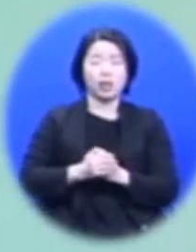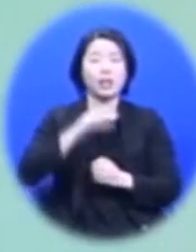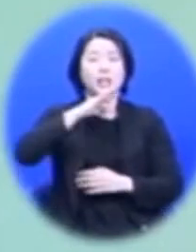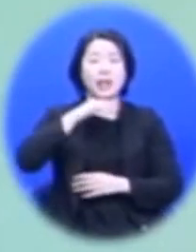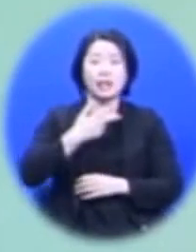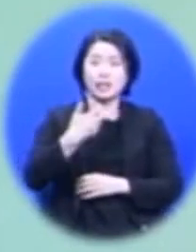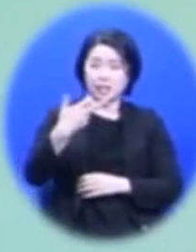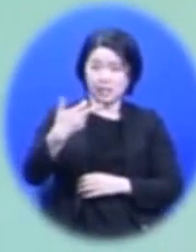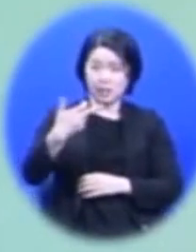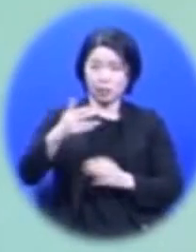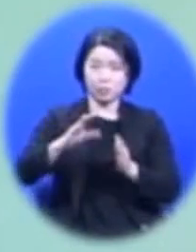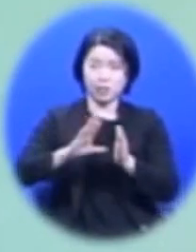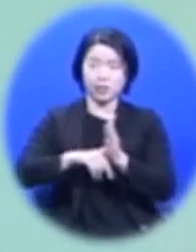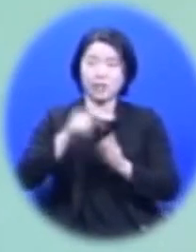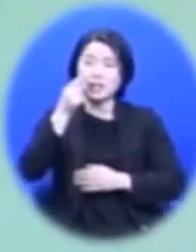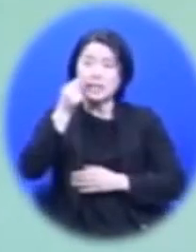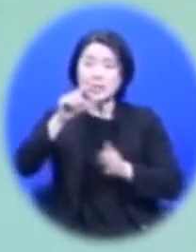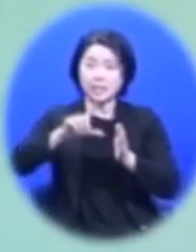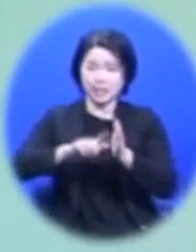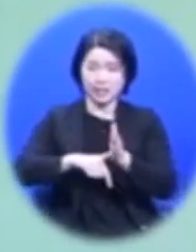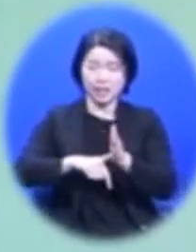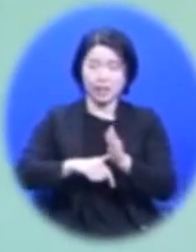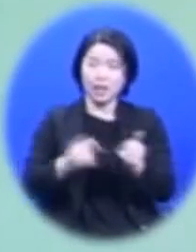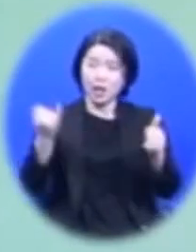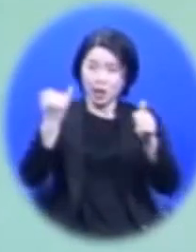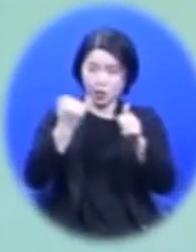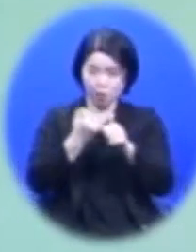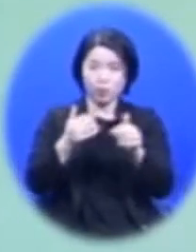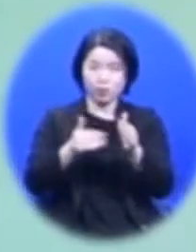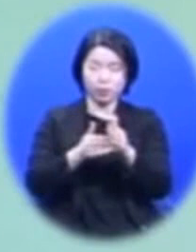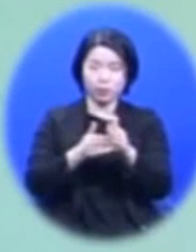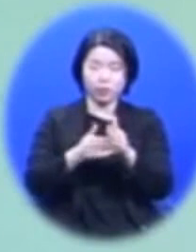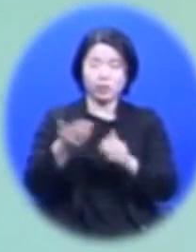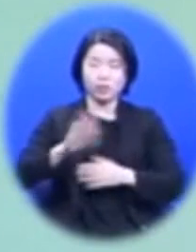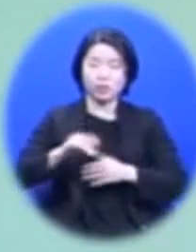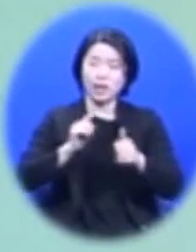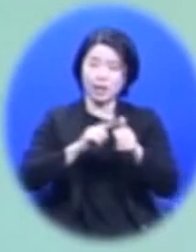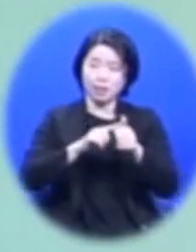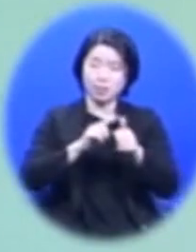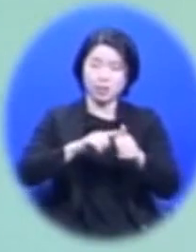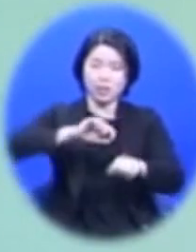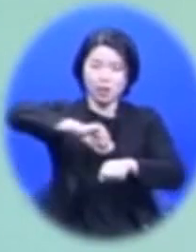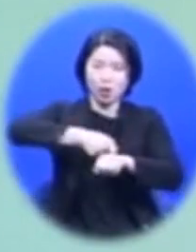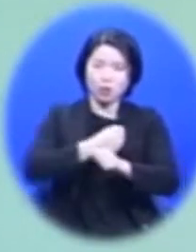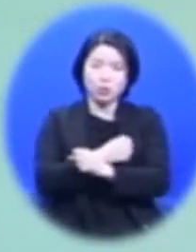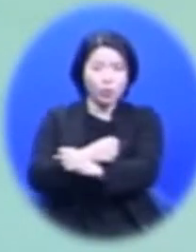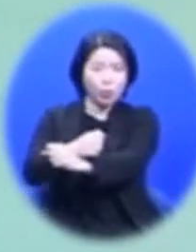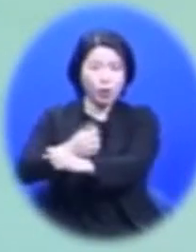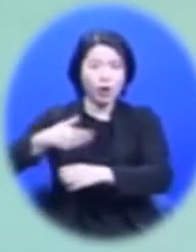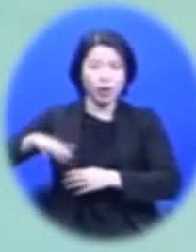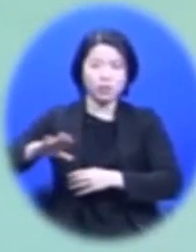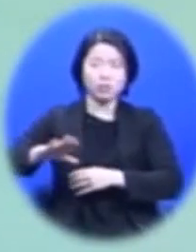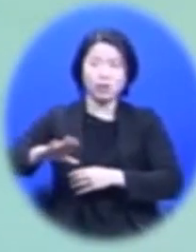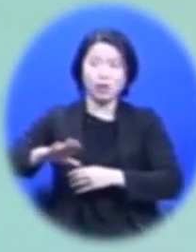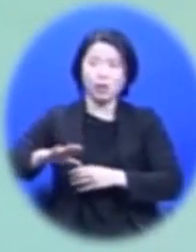17살 때 일제시대 결혼을 했는데 남편이 징용에 끌려가서 행방불명이